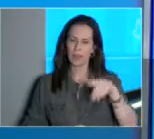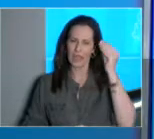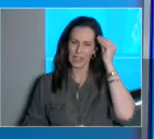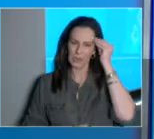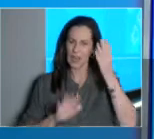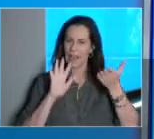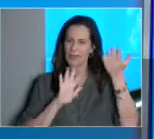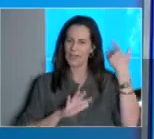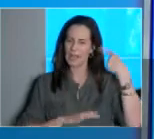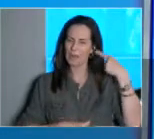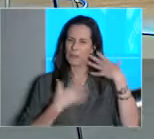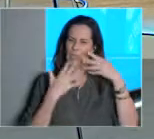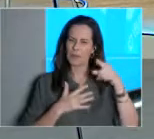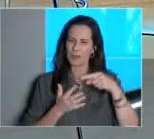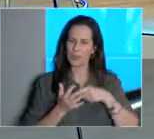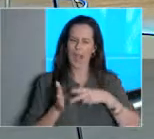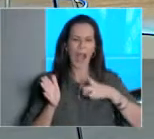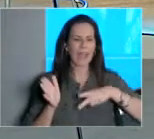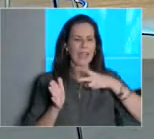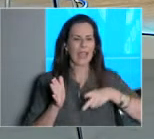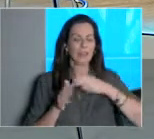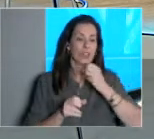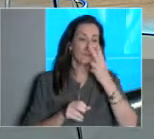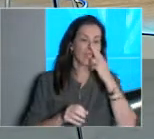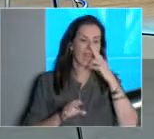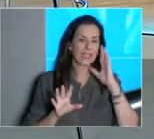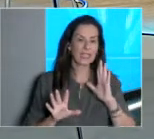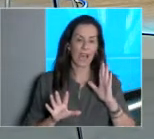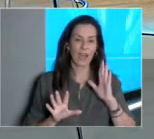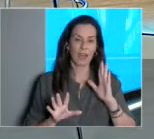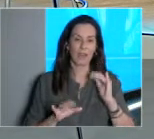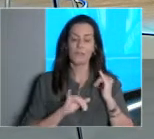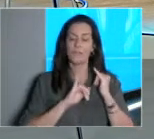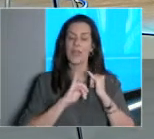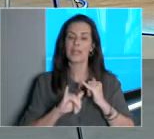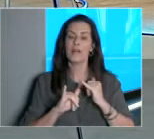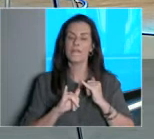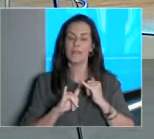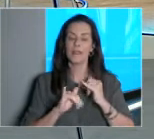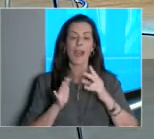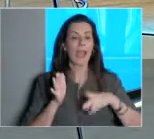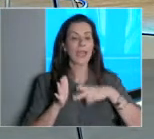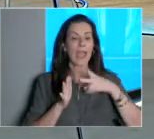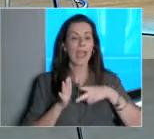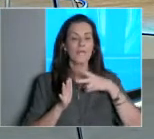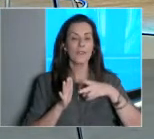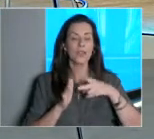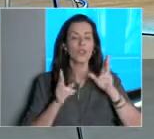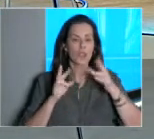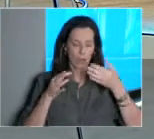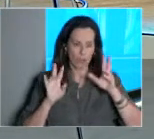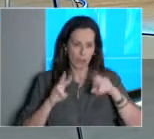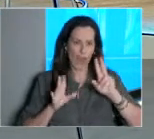לפני כמה ימים סיפרנו לכם כאן על רכבת ישראל שעושה ניסוי ותכניס לשירות הרכבת קרונות